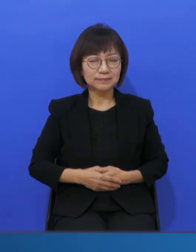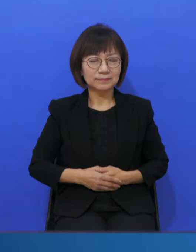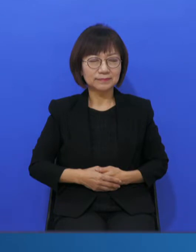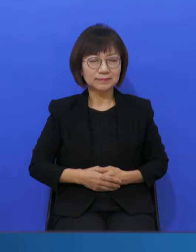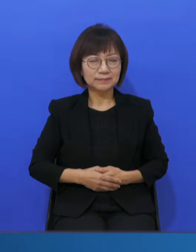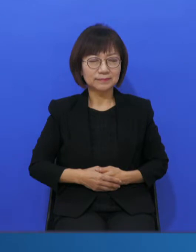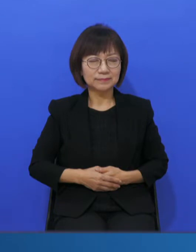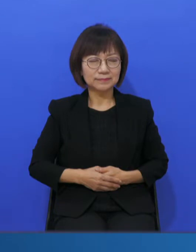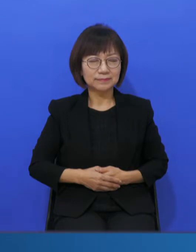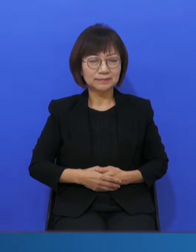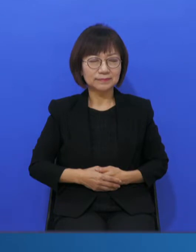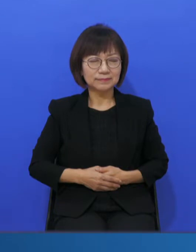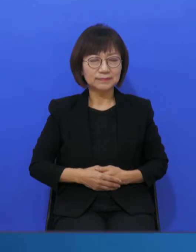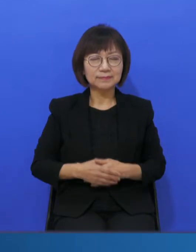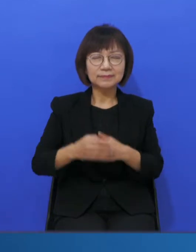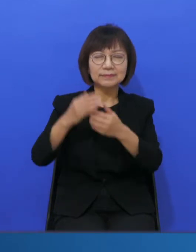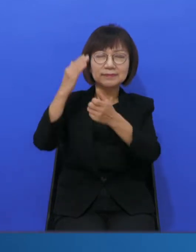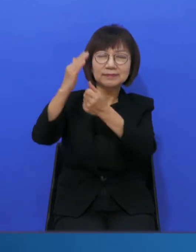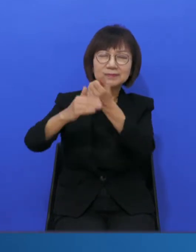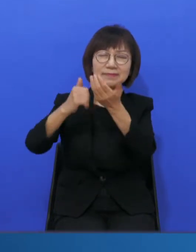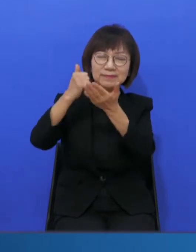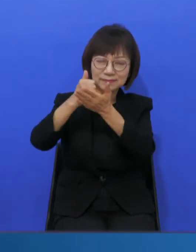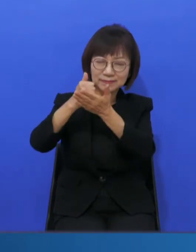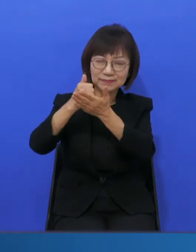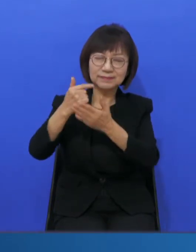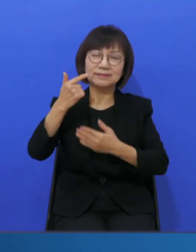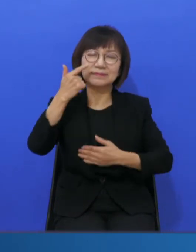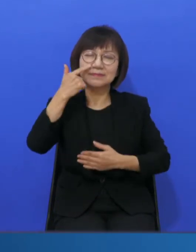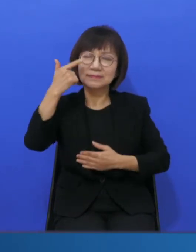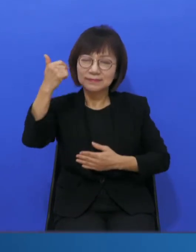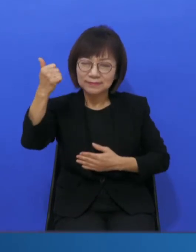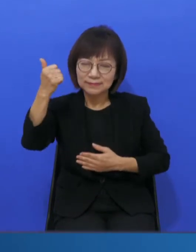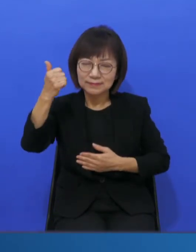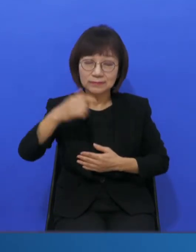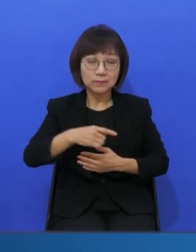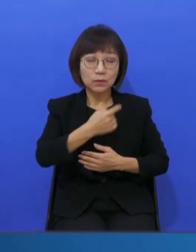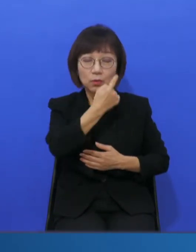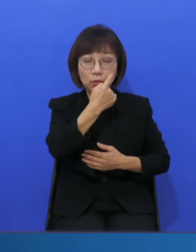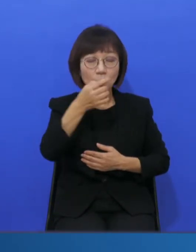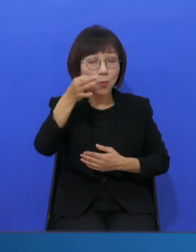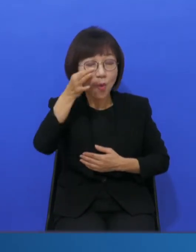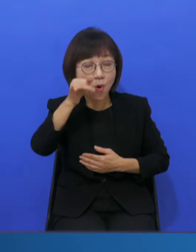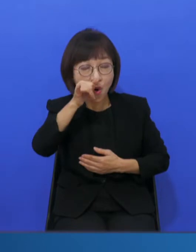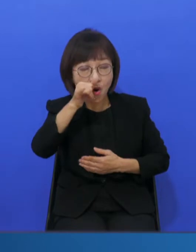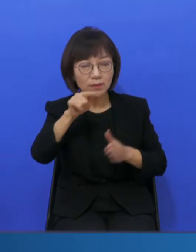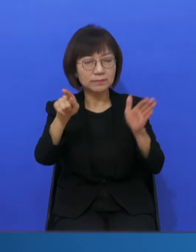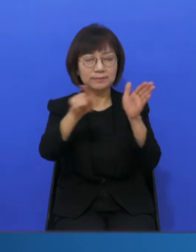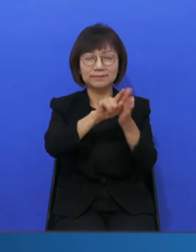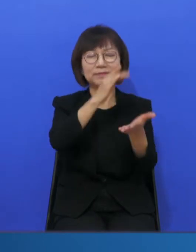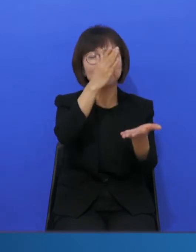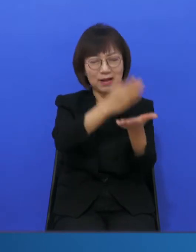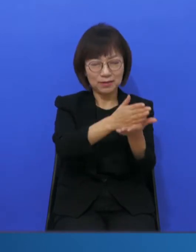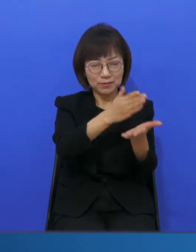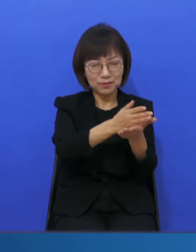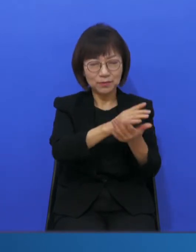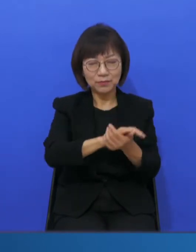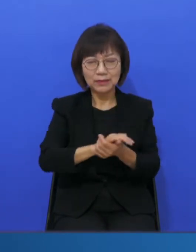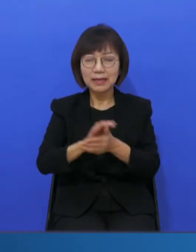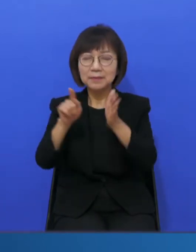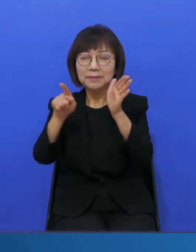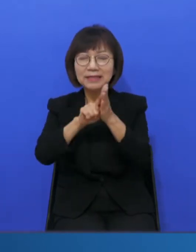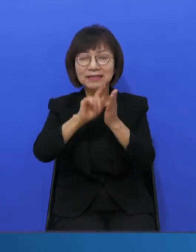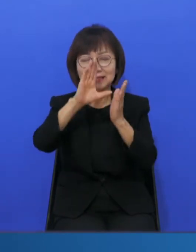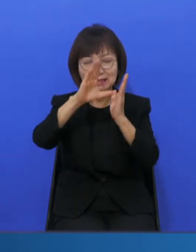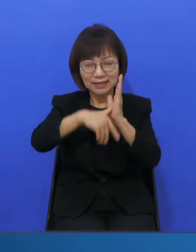evangelization. 하나님 우리 아버지시여, 보여짐으로 믿는 것이 아니고 믿으면 보게 되는 믿음을